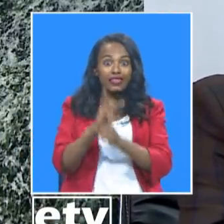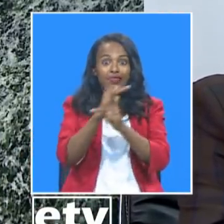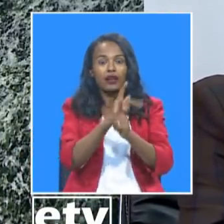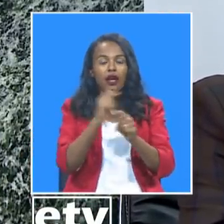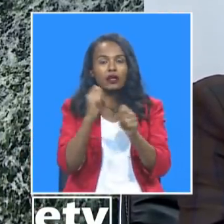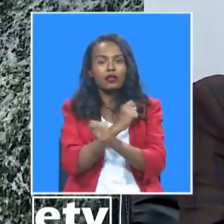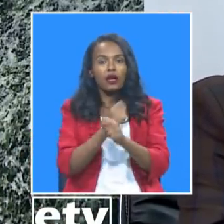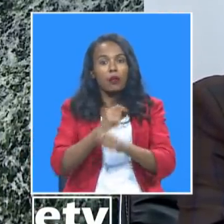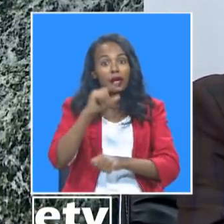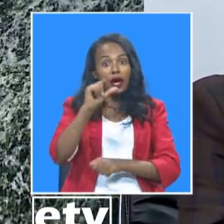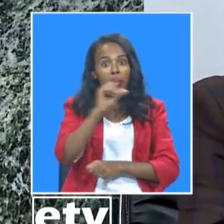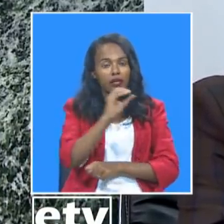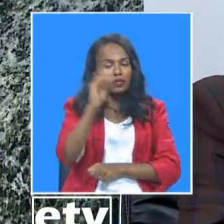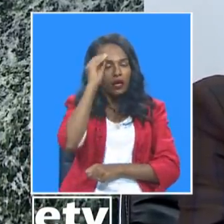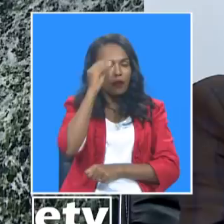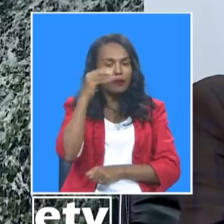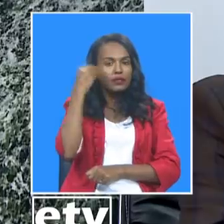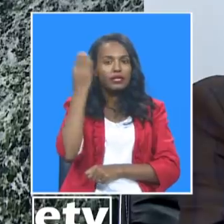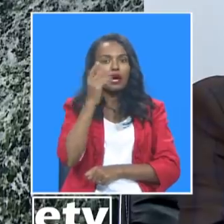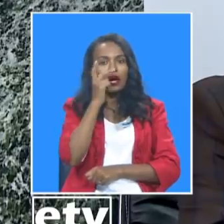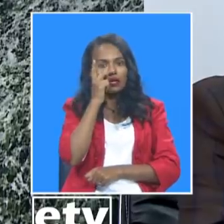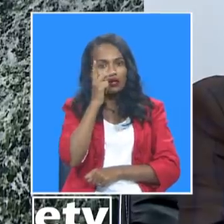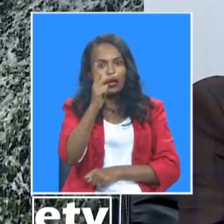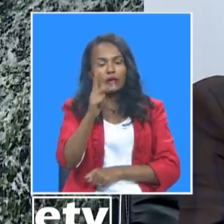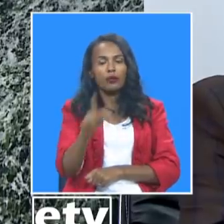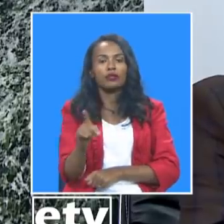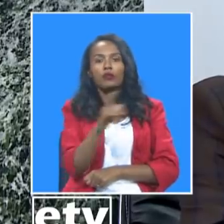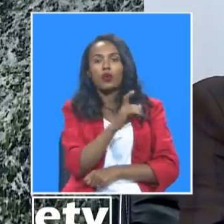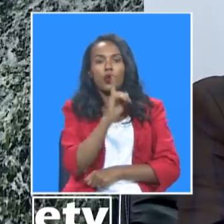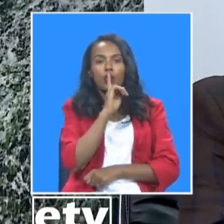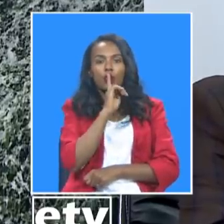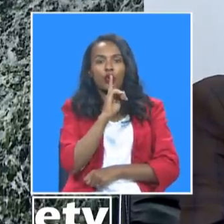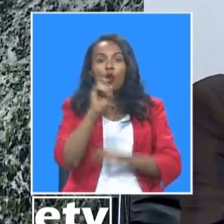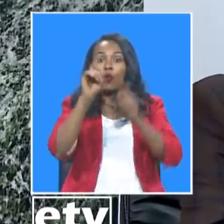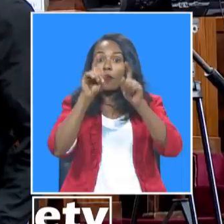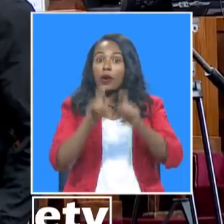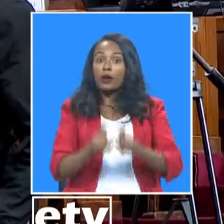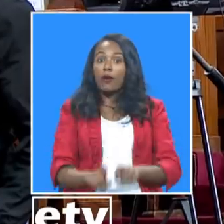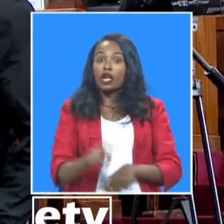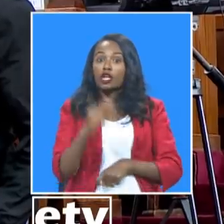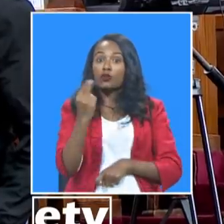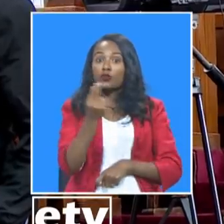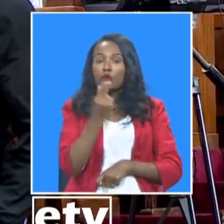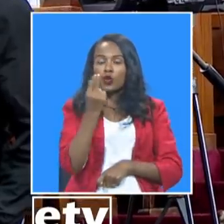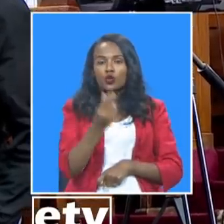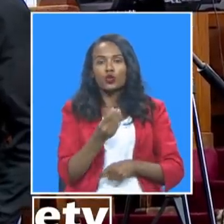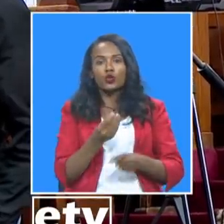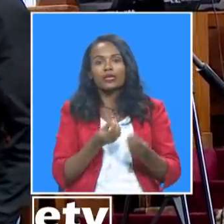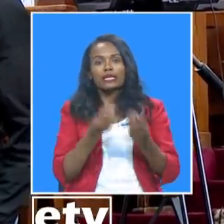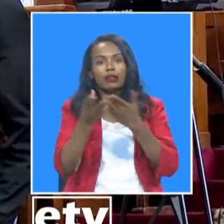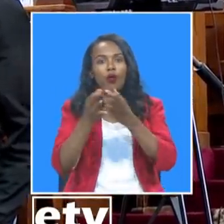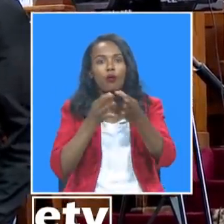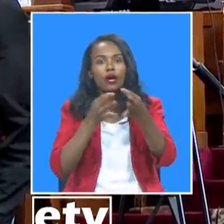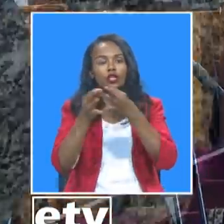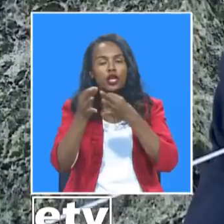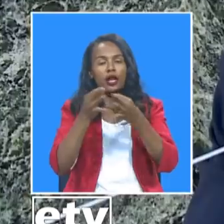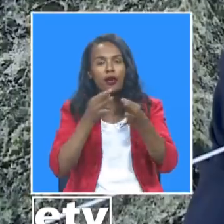ተግባር አናሳና መዘናጋት የታየበት መሆኑን ነው መርማሪ ቦርዱ በሰጠው መግለጫ ላይ